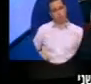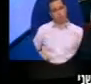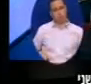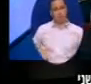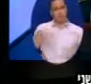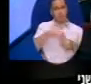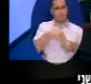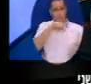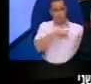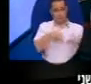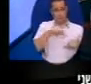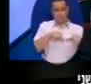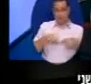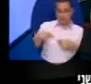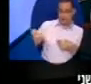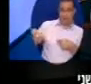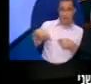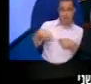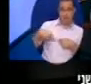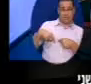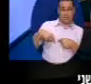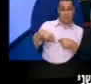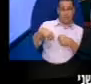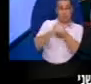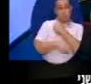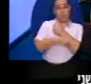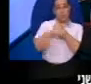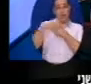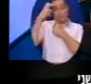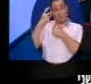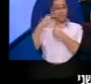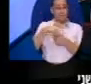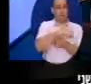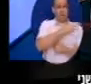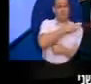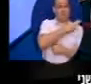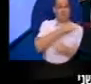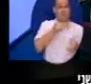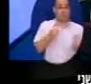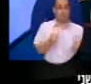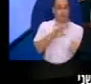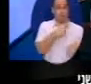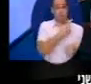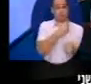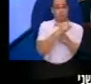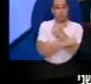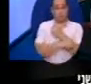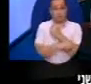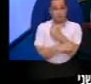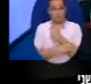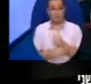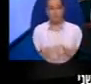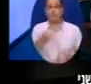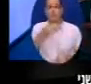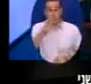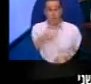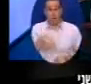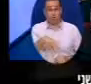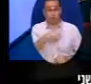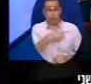במעבדה, אחד ליד השני, סטודנט ערבי וקצין ביטחון שהוא סטודנט. ב-100 הסטודנטים האלה יש גם ערבים? יש ערבים,